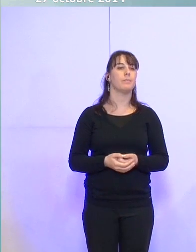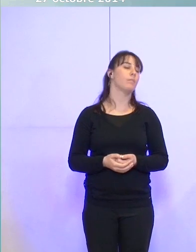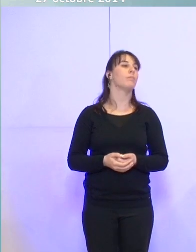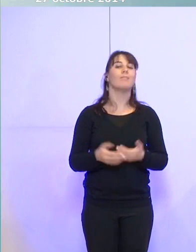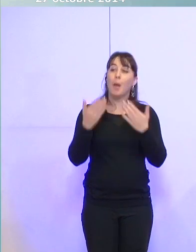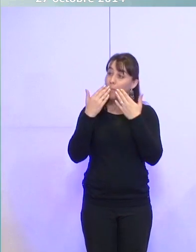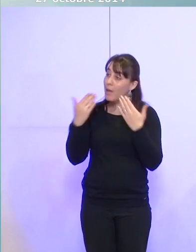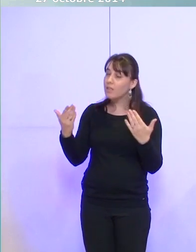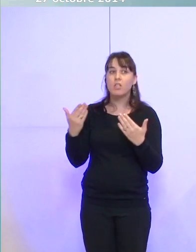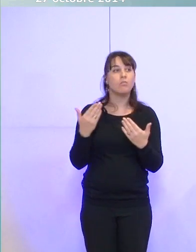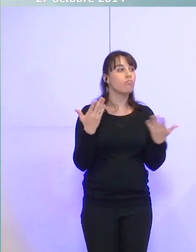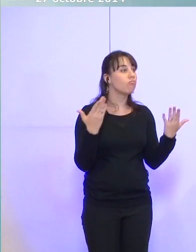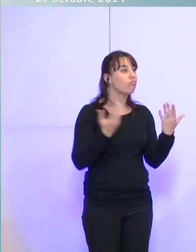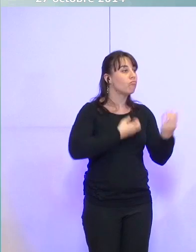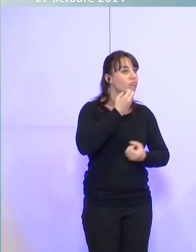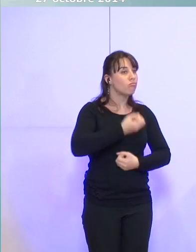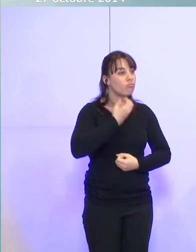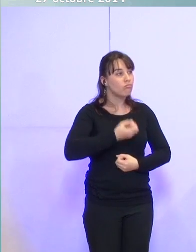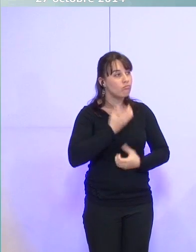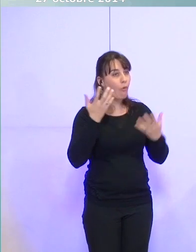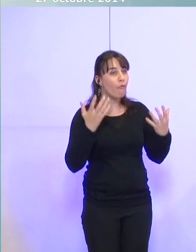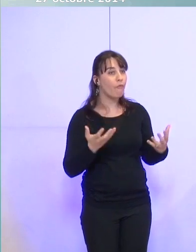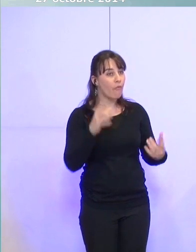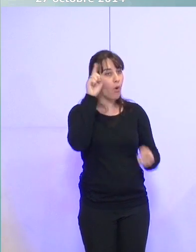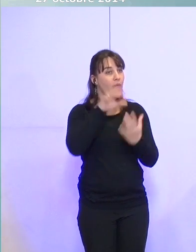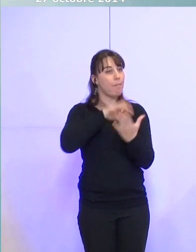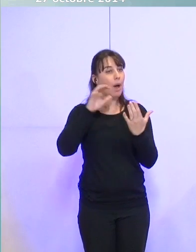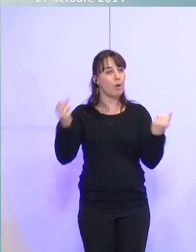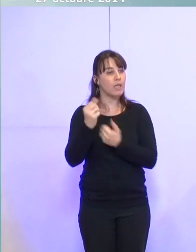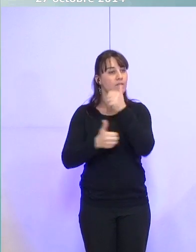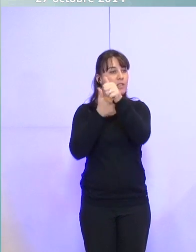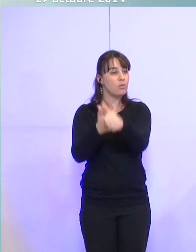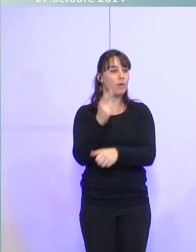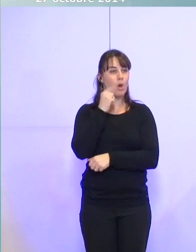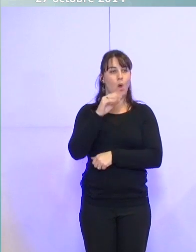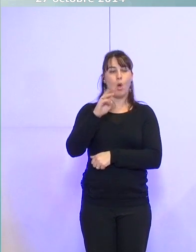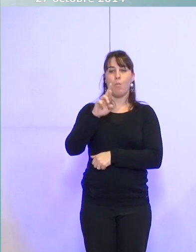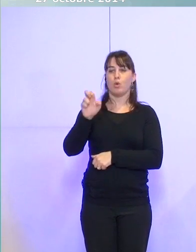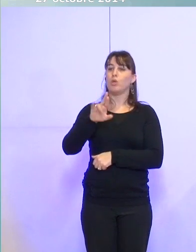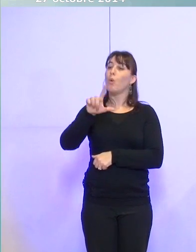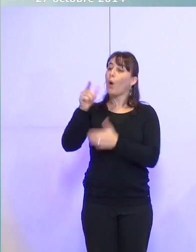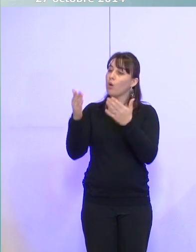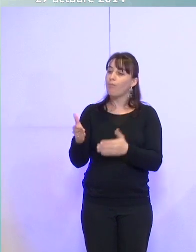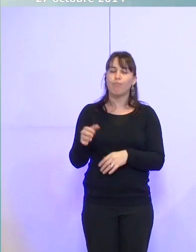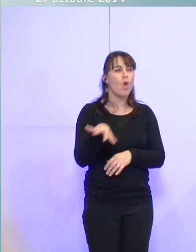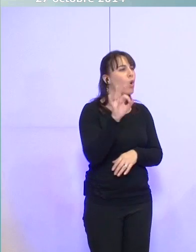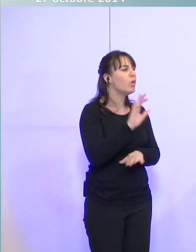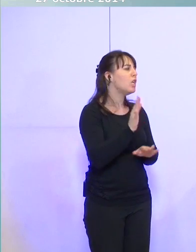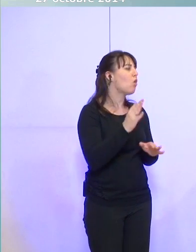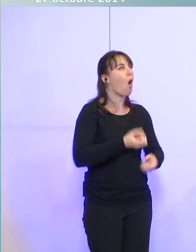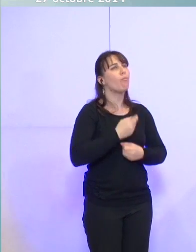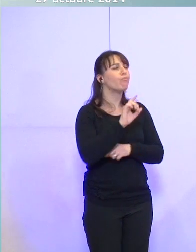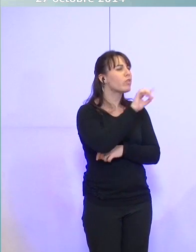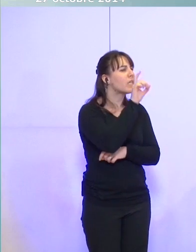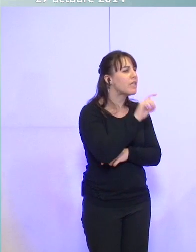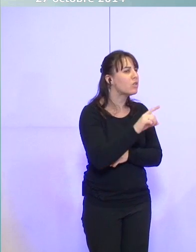Je vous remercie. Y a-t-il des prises de parole sur ce rapport d'activité? Monsieur Breuil. Oui, ce sera plutôt juste une question. En fait,